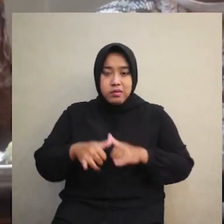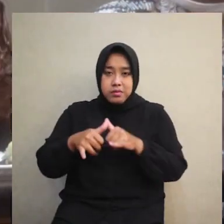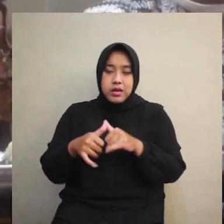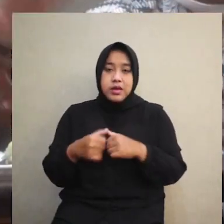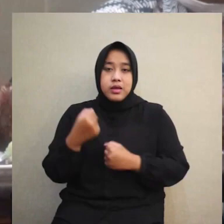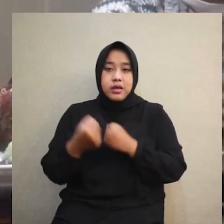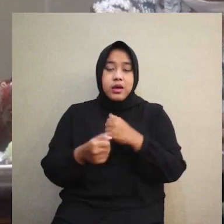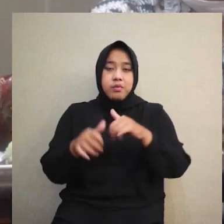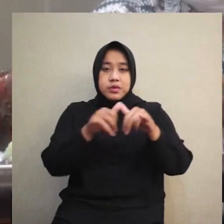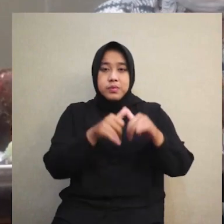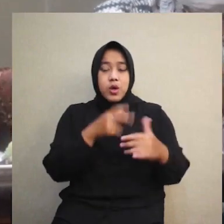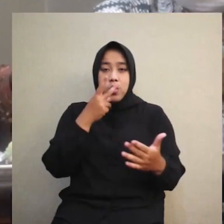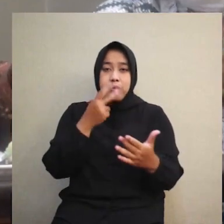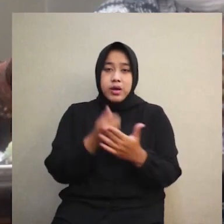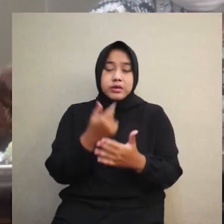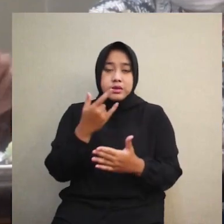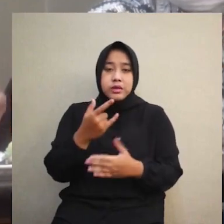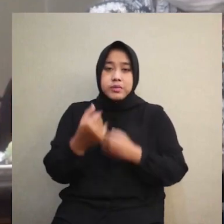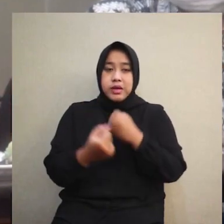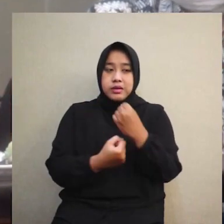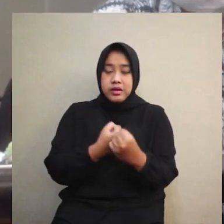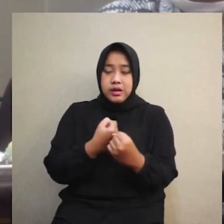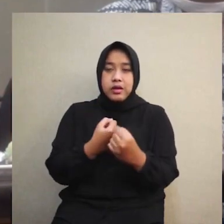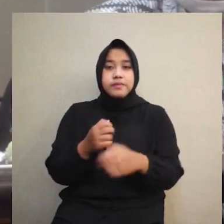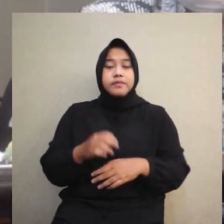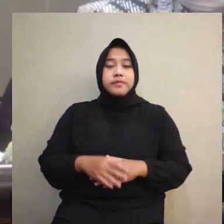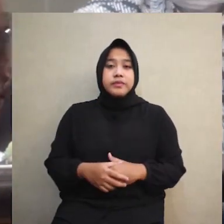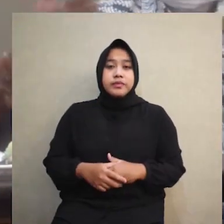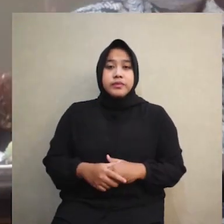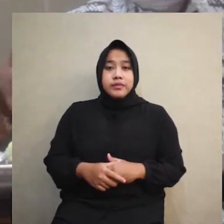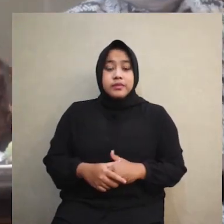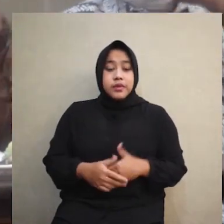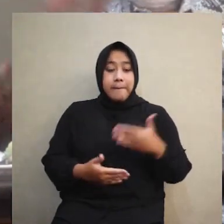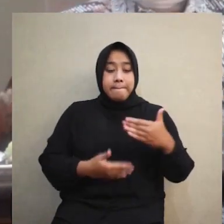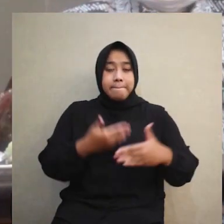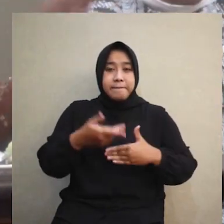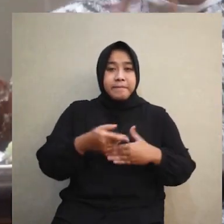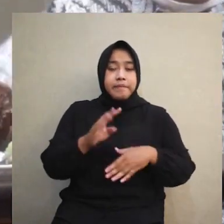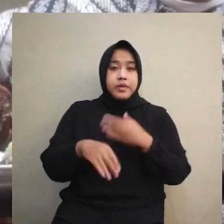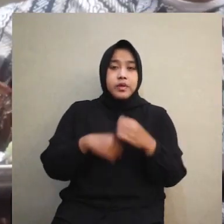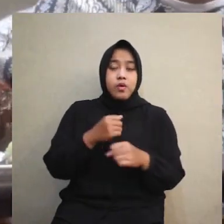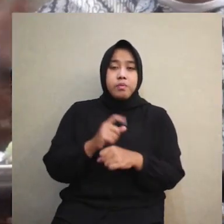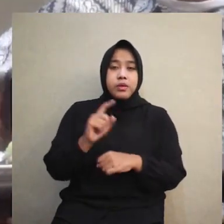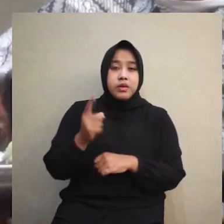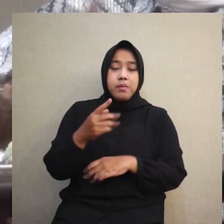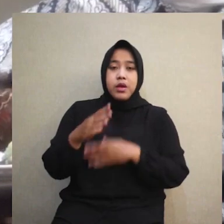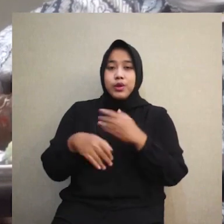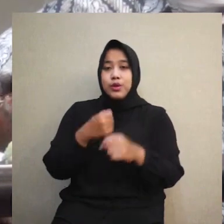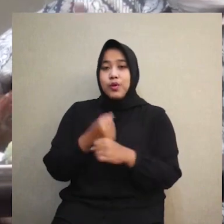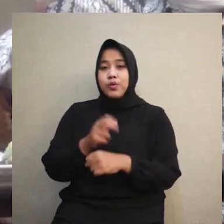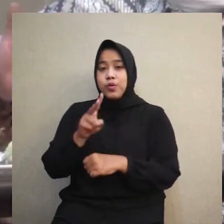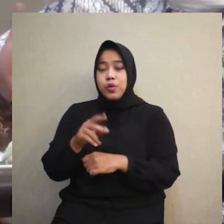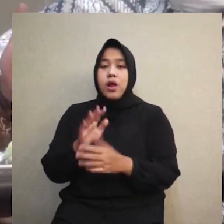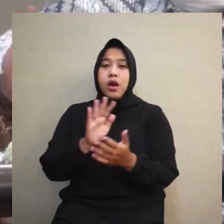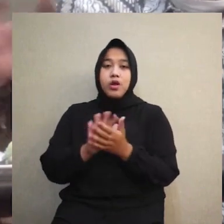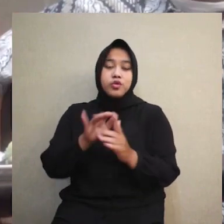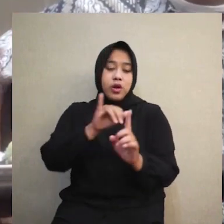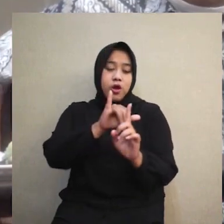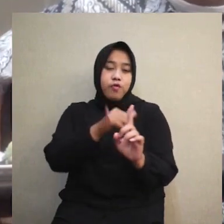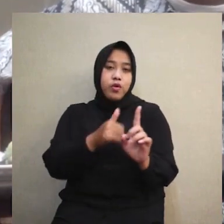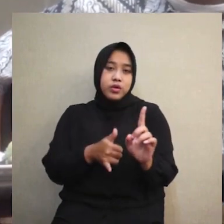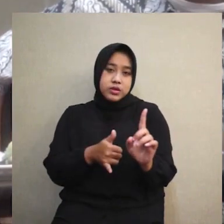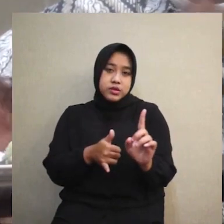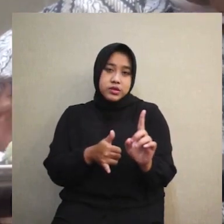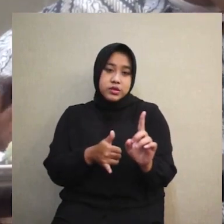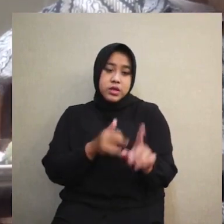rekomendasi dilaksanakan Kemudian pada tahap tertentu tahun pertama tahun kedua itu sama-sama dievaluasi kalau nggak